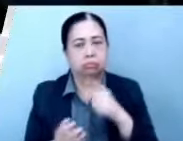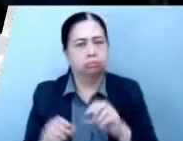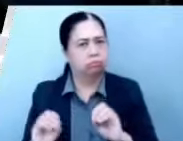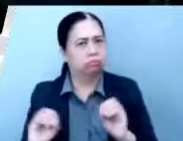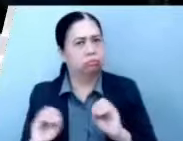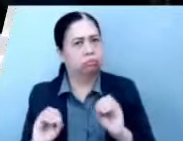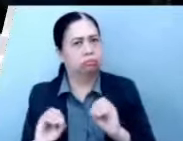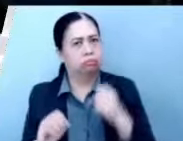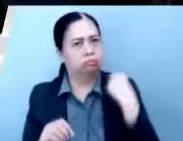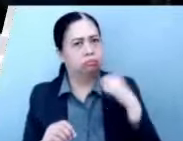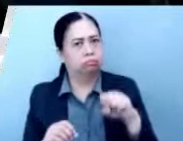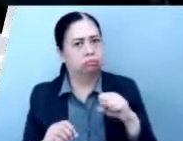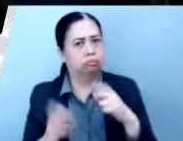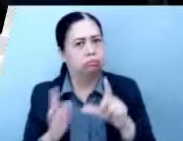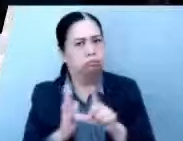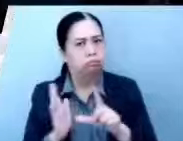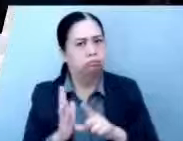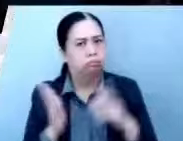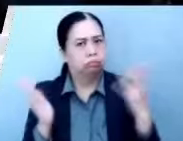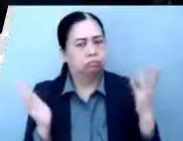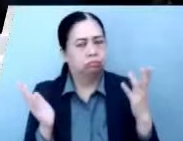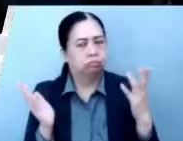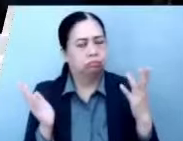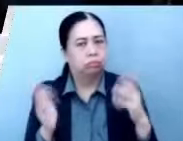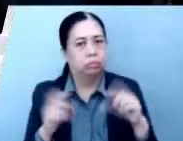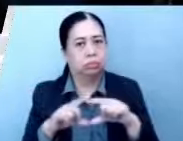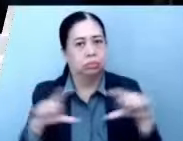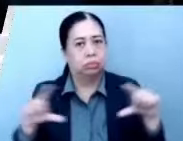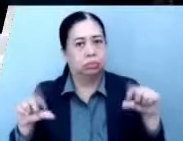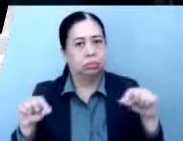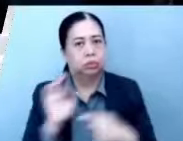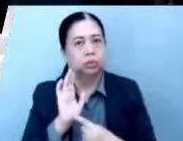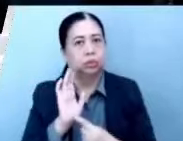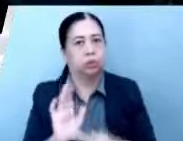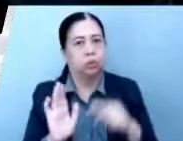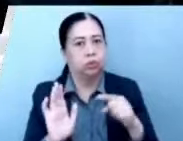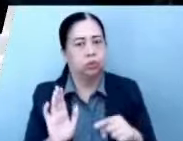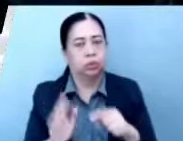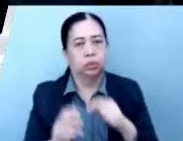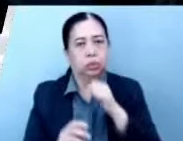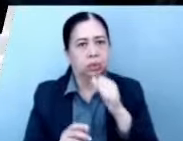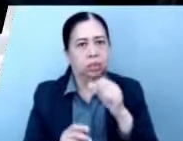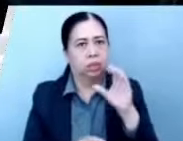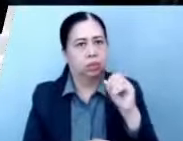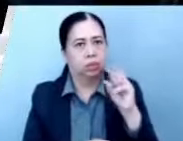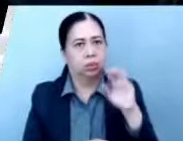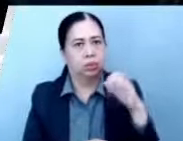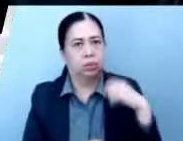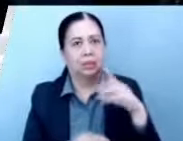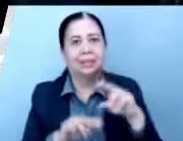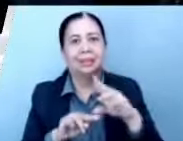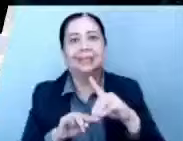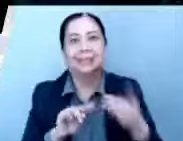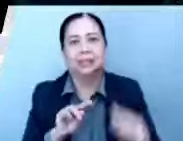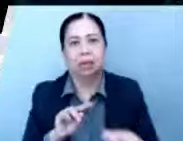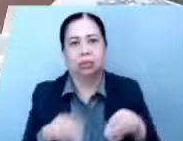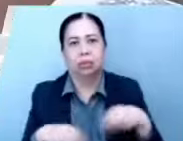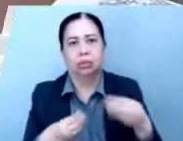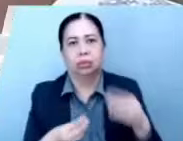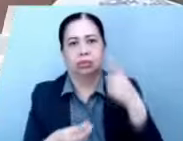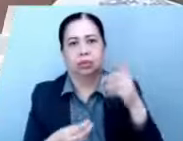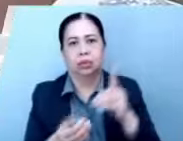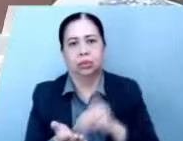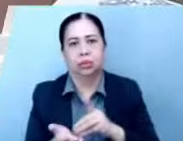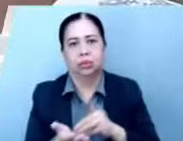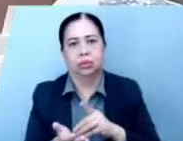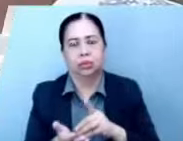na batas. Ang check-in ay pinakita sa pagdinig, hindi raw komisyon kundi discount na ibinigay sa doktor. Ang luxury car